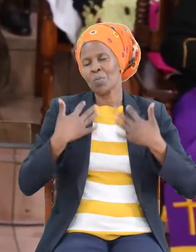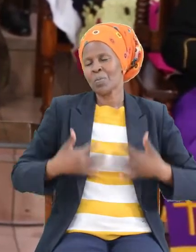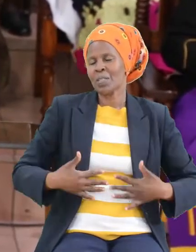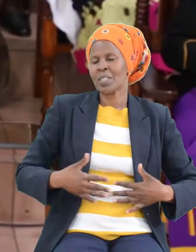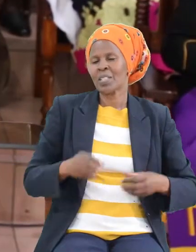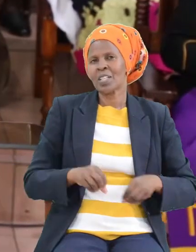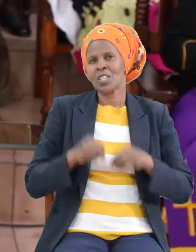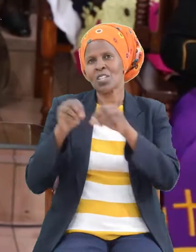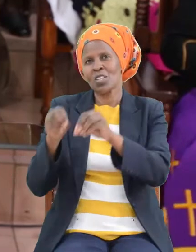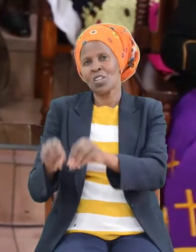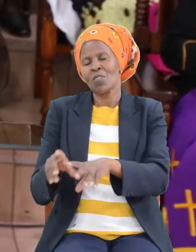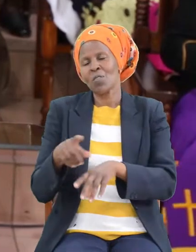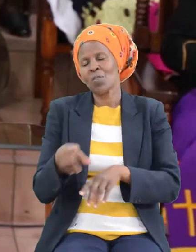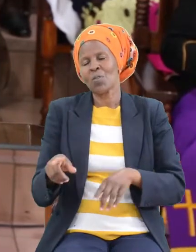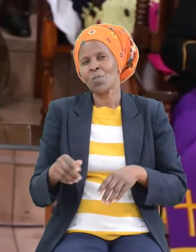nami nitawapa